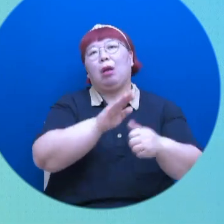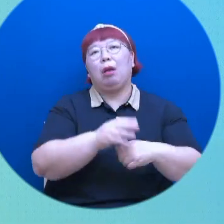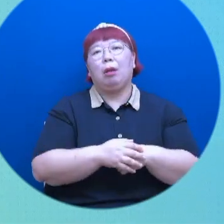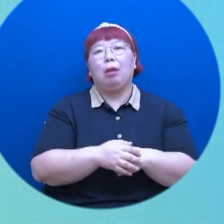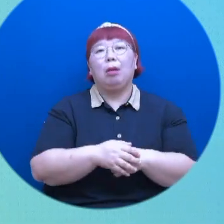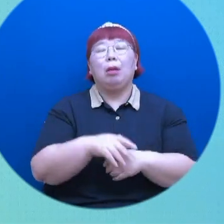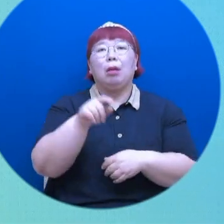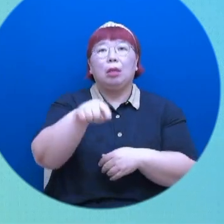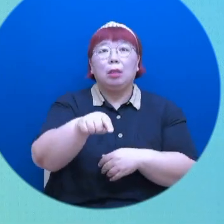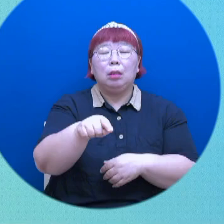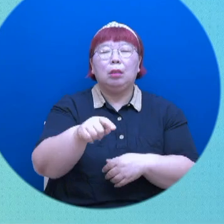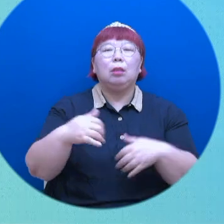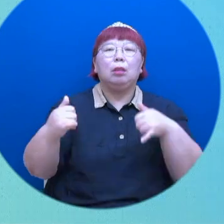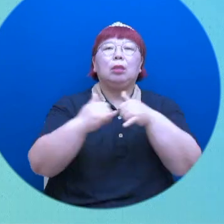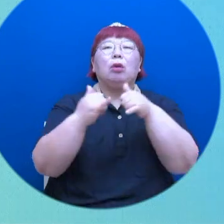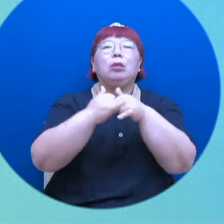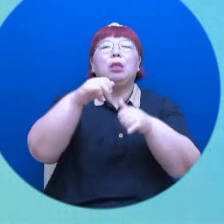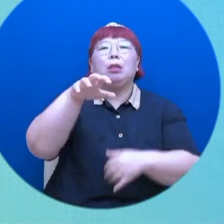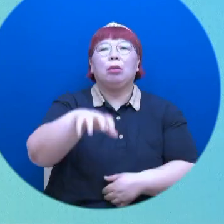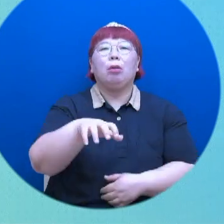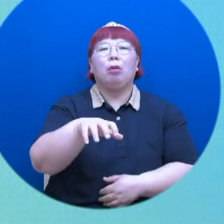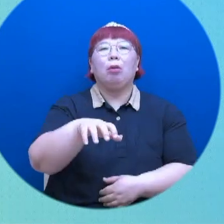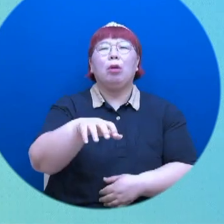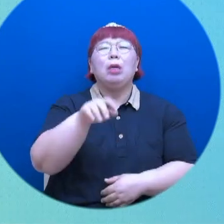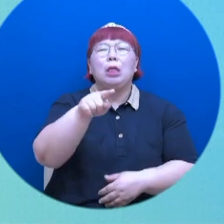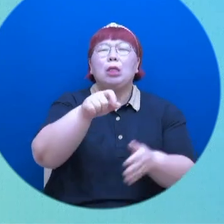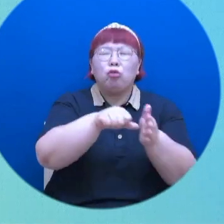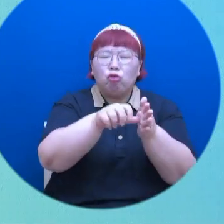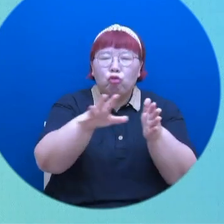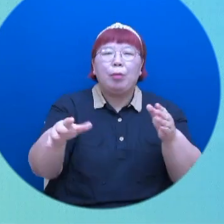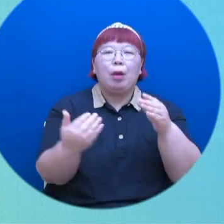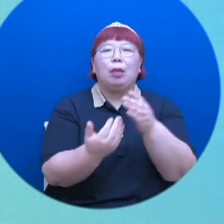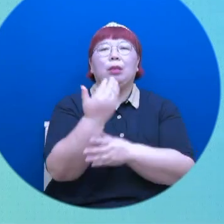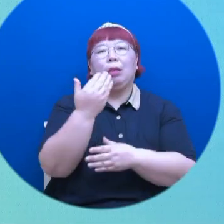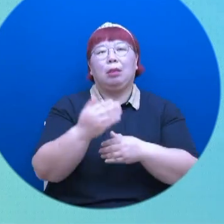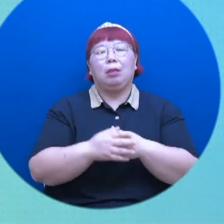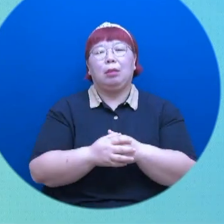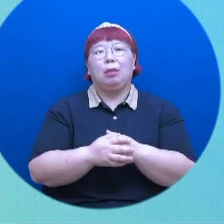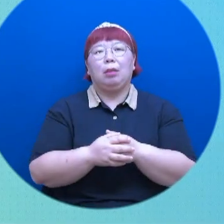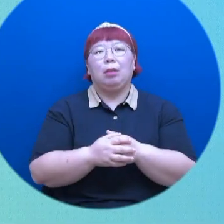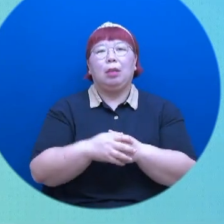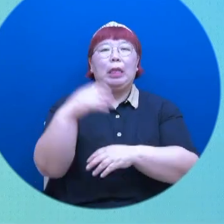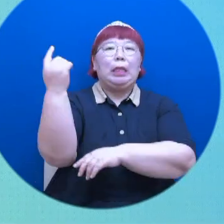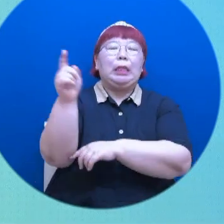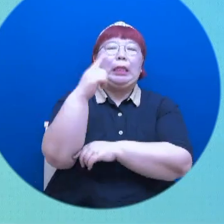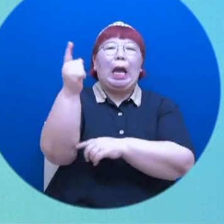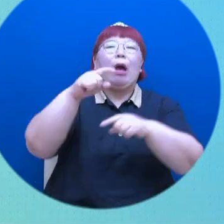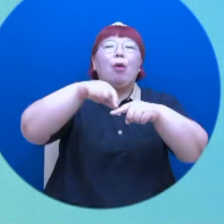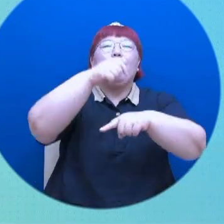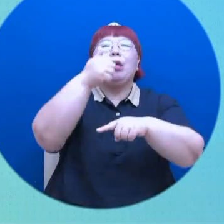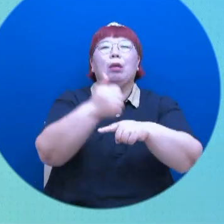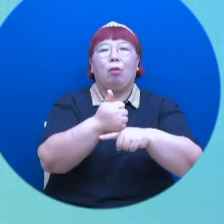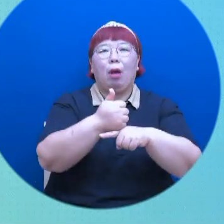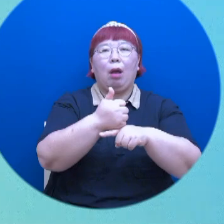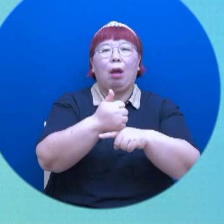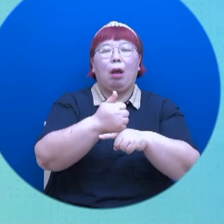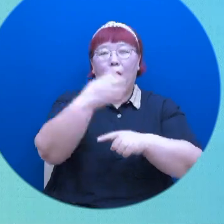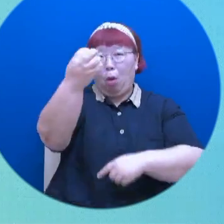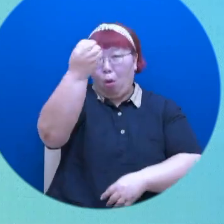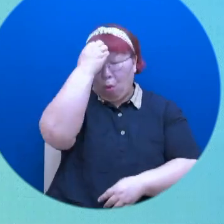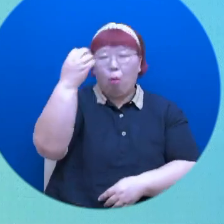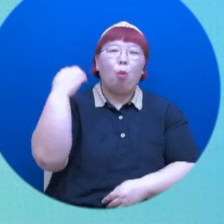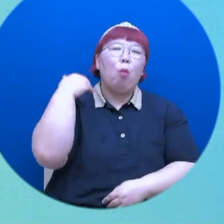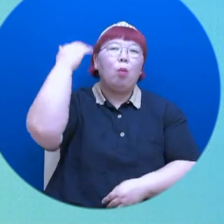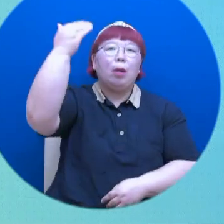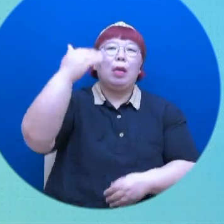그 전쟁터에서 그 유명한 사건, 다윗과 골리앗의 사건이